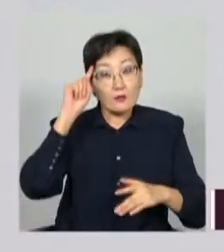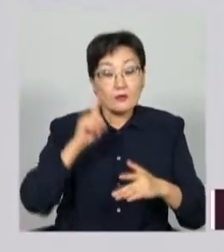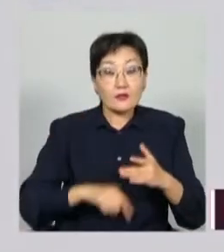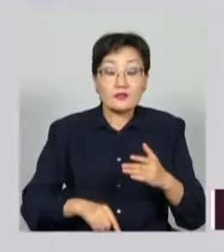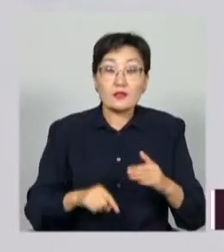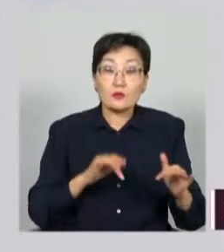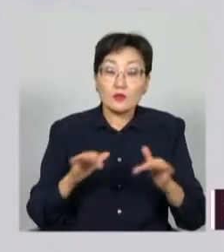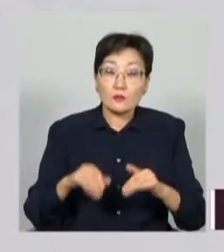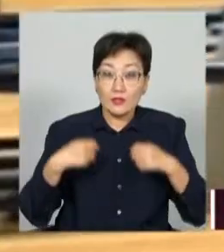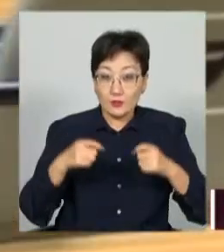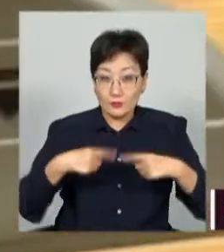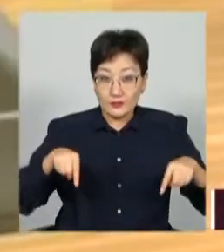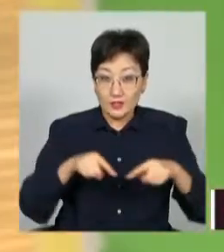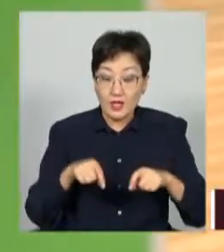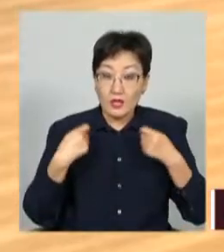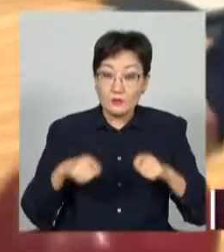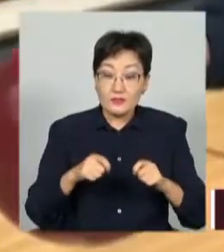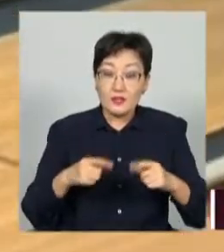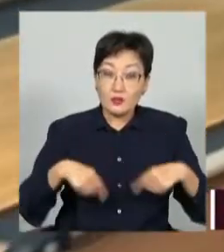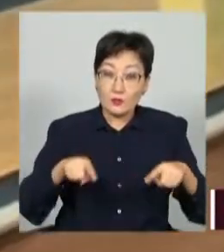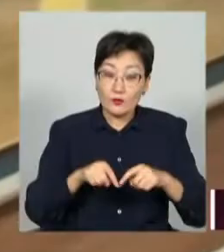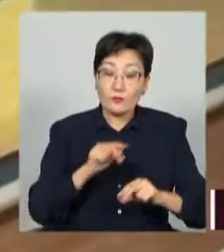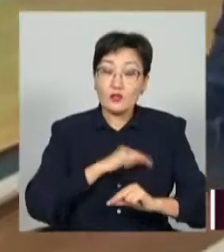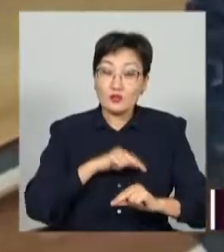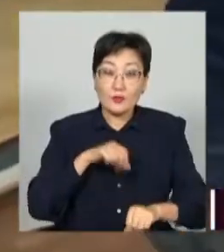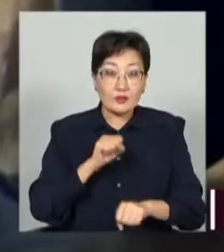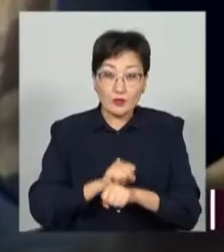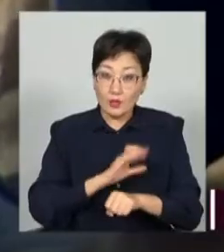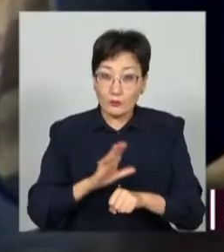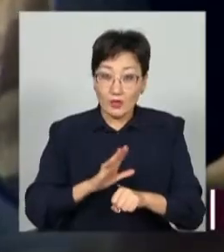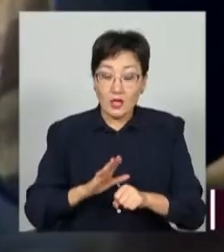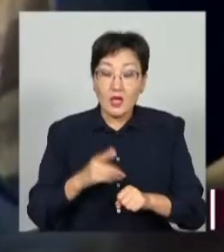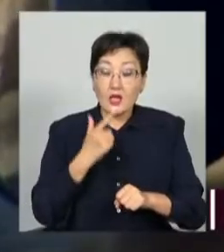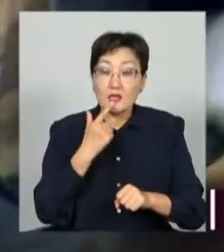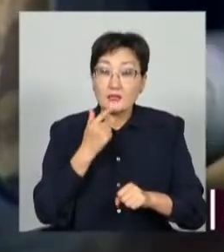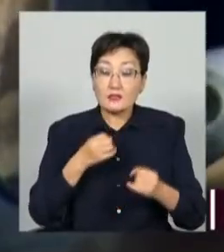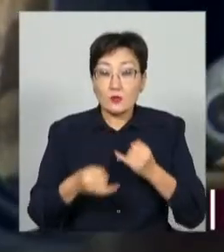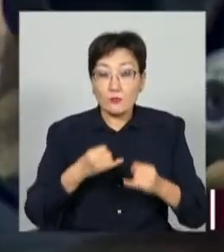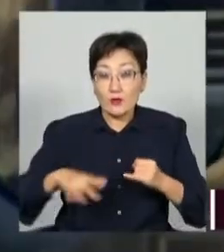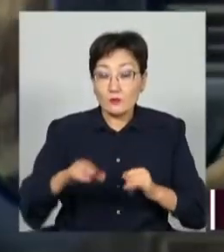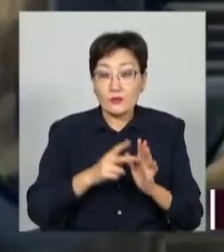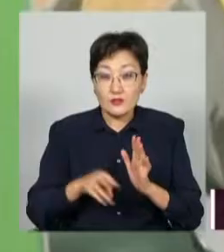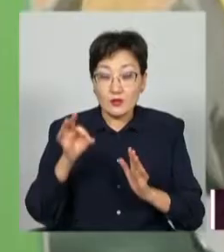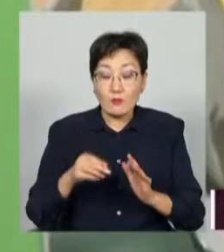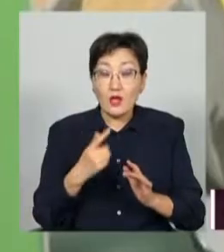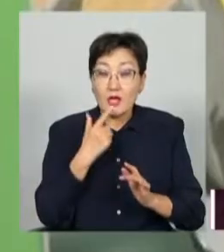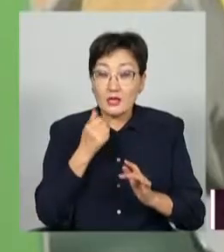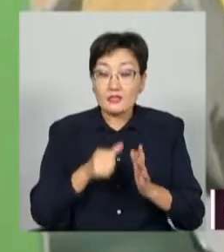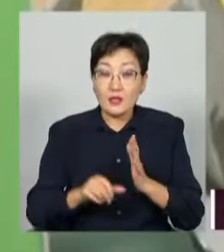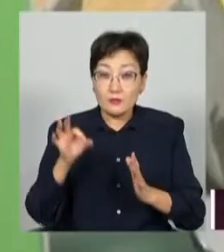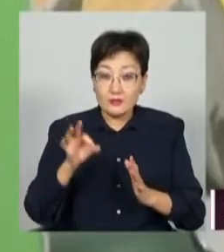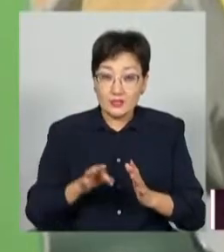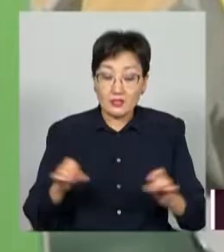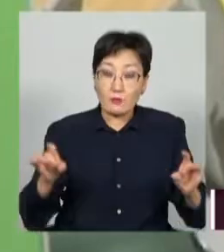нысандарының сауда ойын-сауық орталықтарының сауда желілерінің қызметіне шектеу қойылмайды. Ал сары аймақта 70%-ға дейін, қызыл аймақта 60%-ға